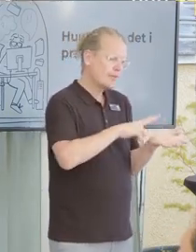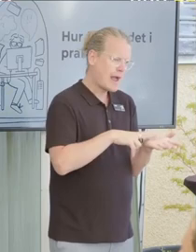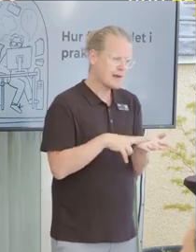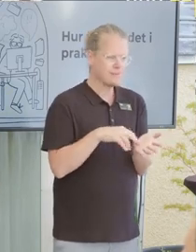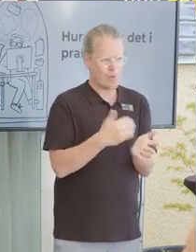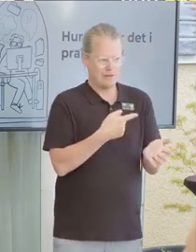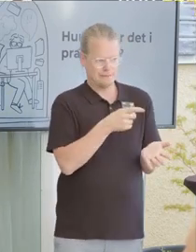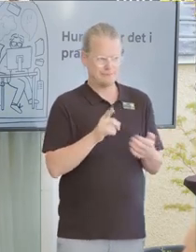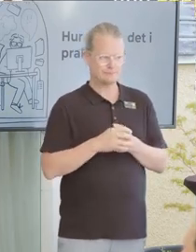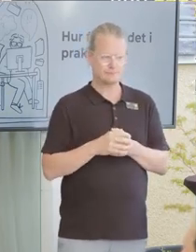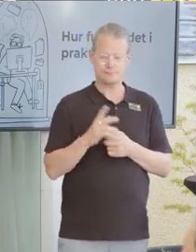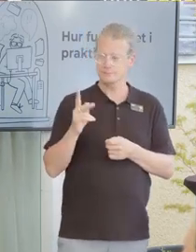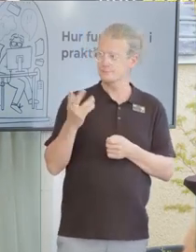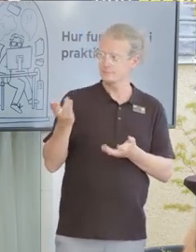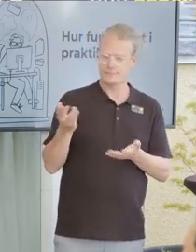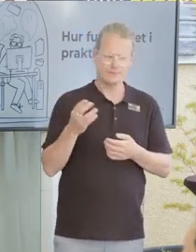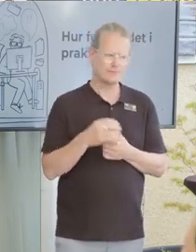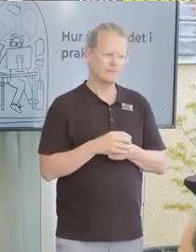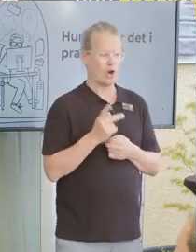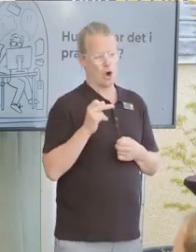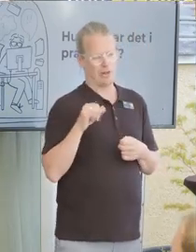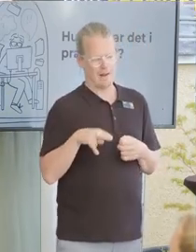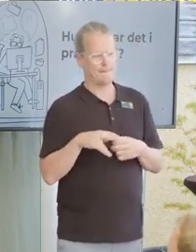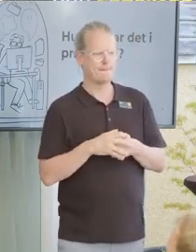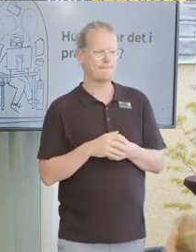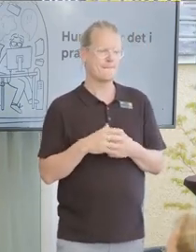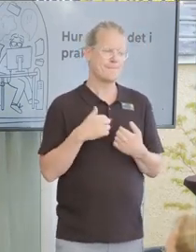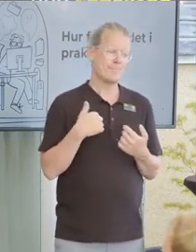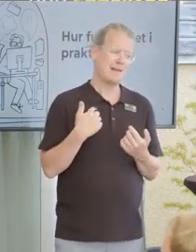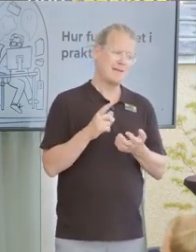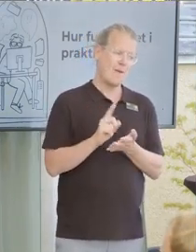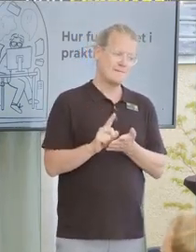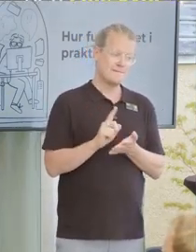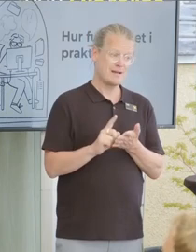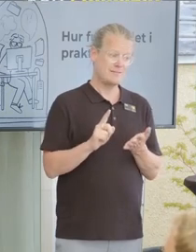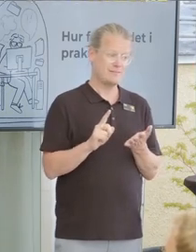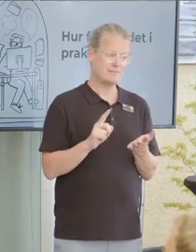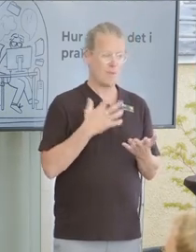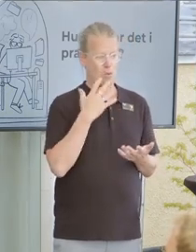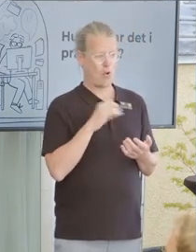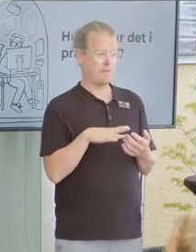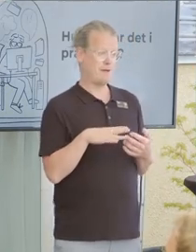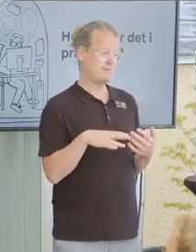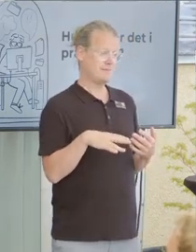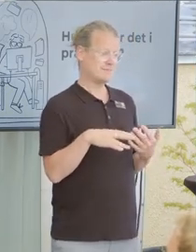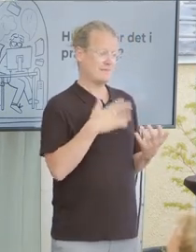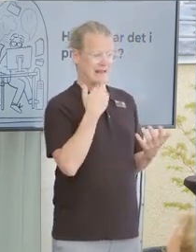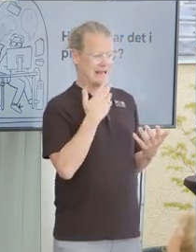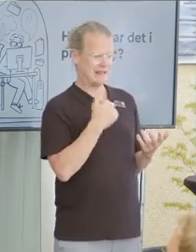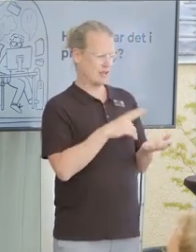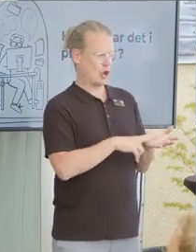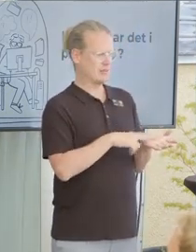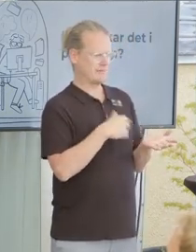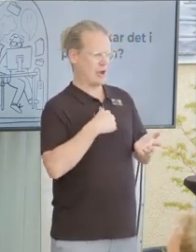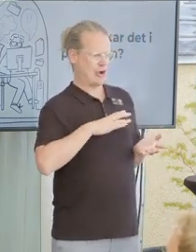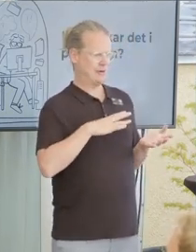här också att man pratar kanske inte så mycket om vilken data har vi för att ta fram alla dessa fantastiska AI-tjänster. Ja. För det är just det här klassiska shit in,